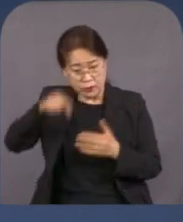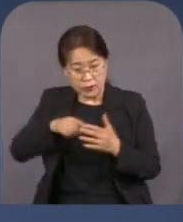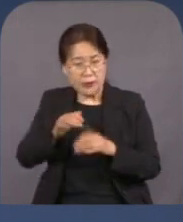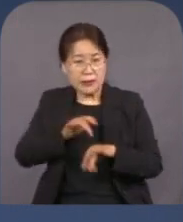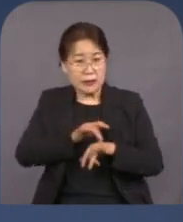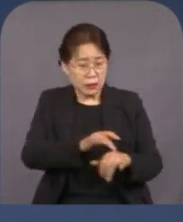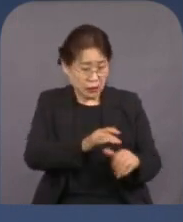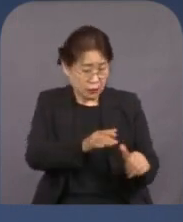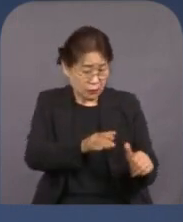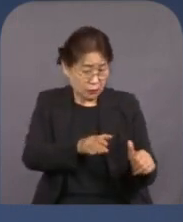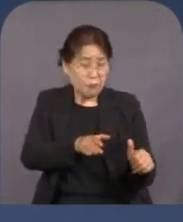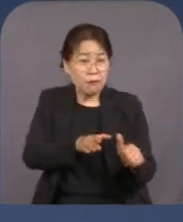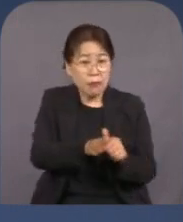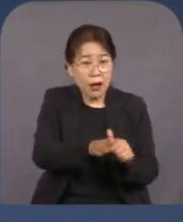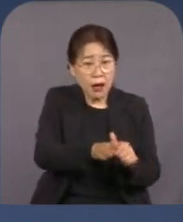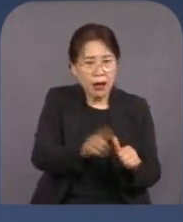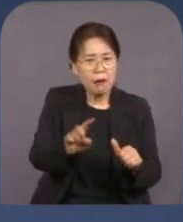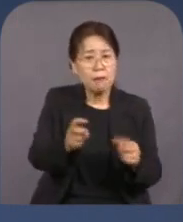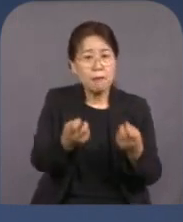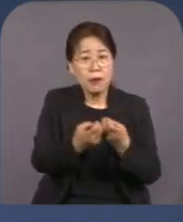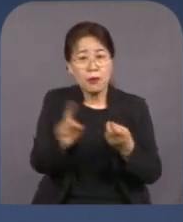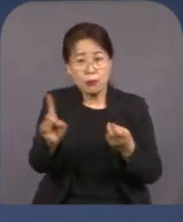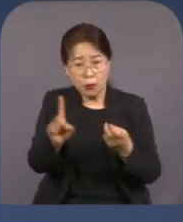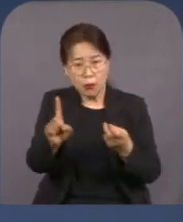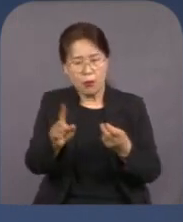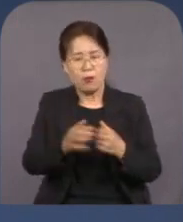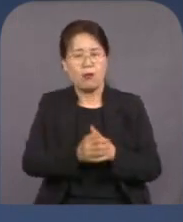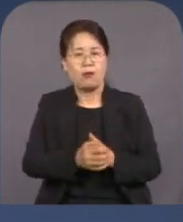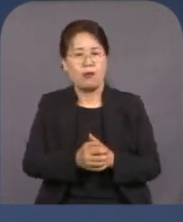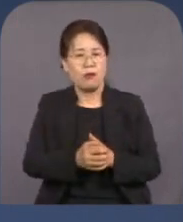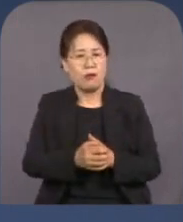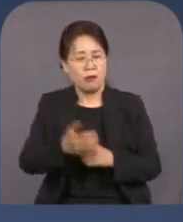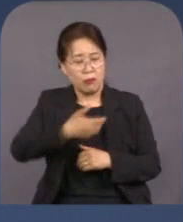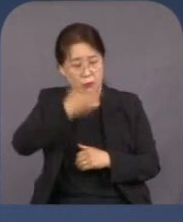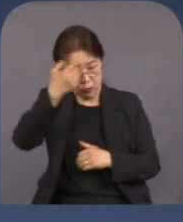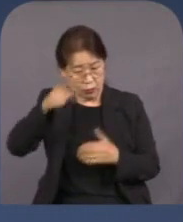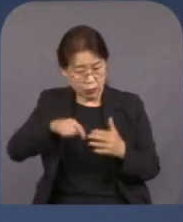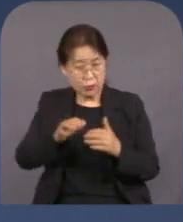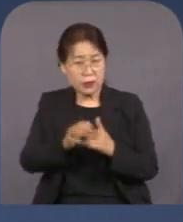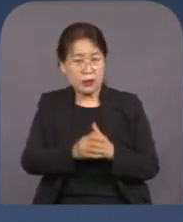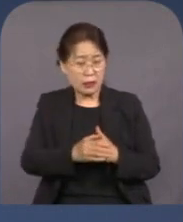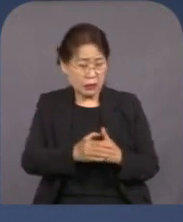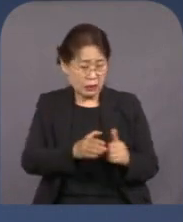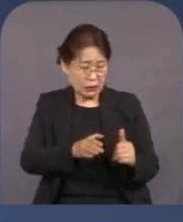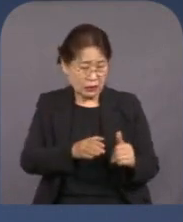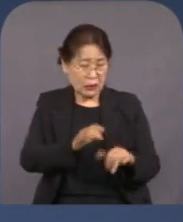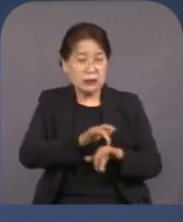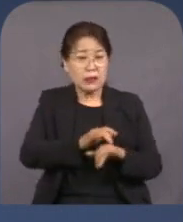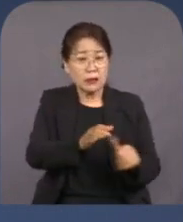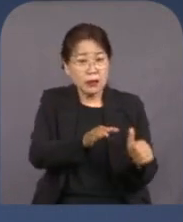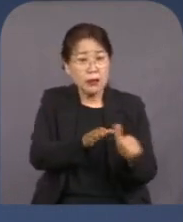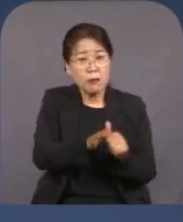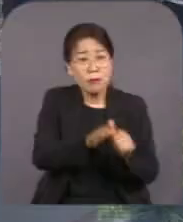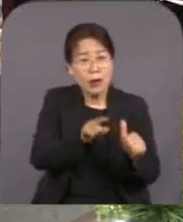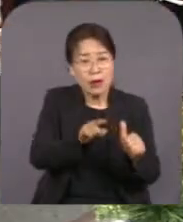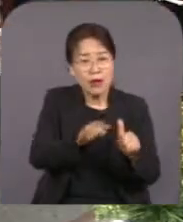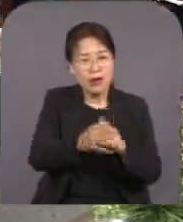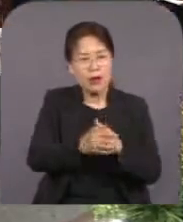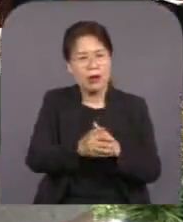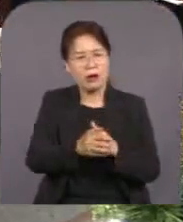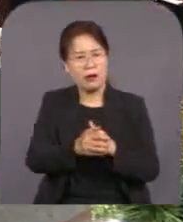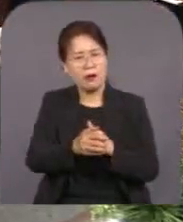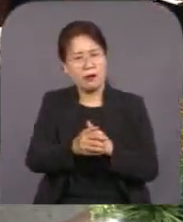사탄의 공격을 받게 되면 우리가 어떻게 해야 되죠 자 꿈속에서 사탄의 공격을 받을 때가 있잖아요 그러면